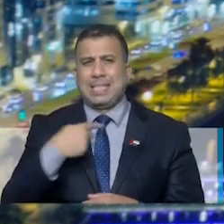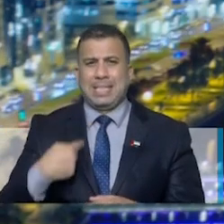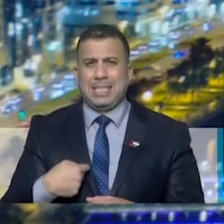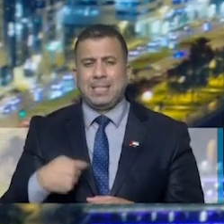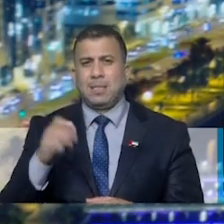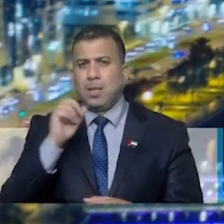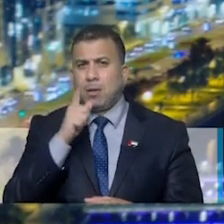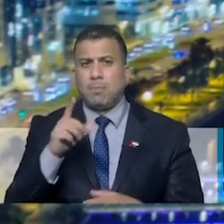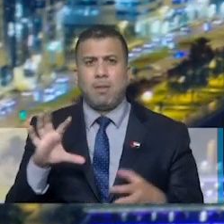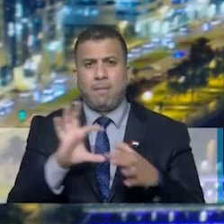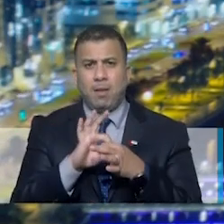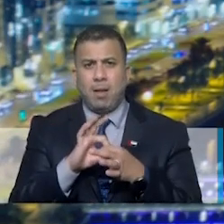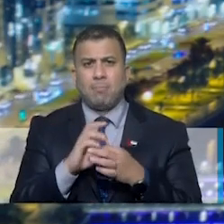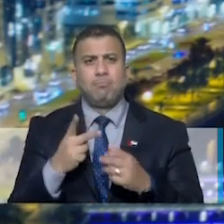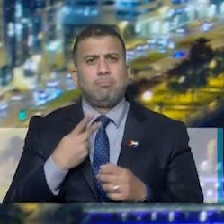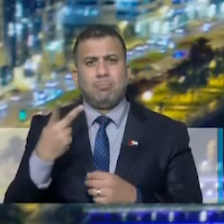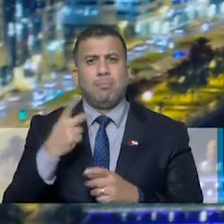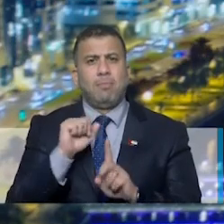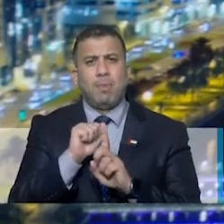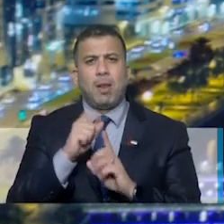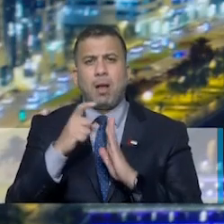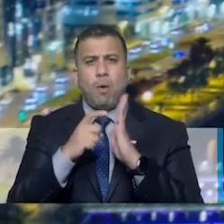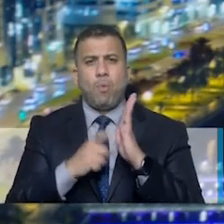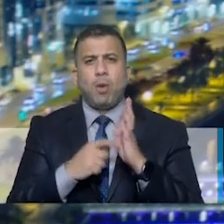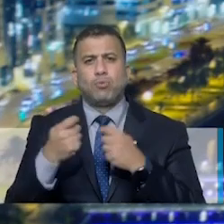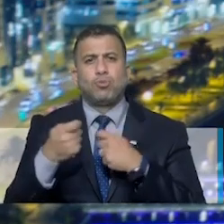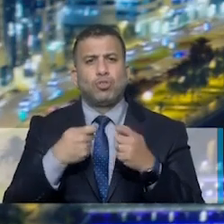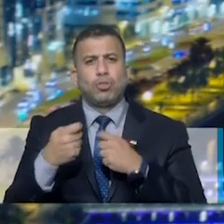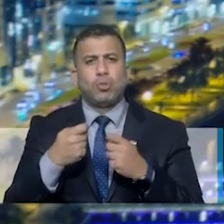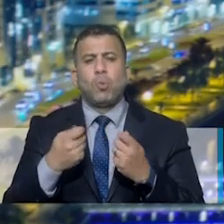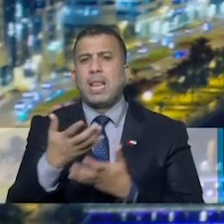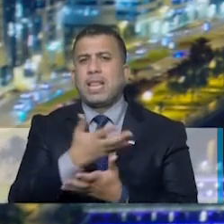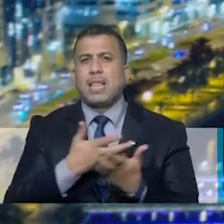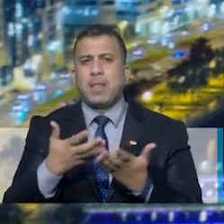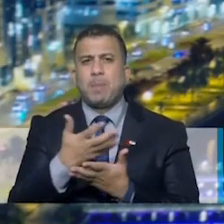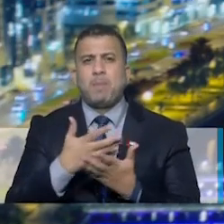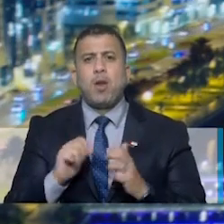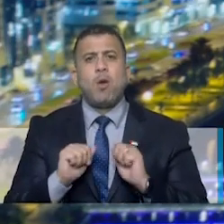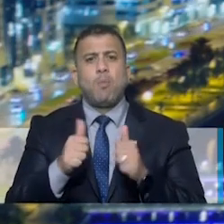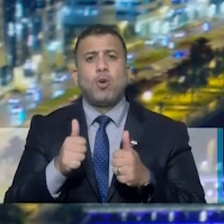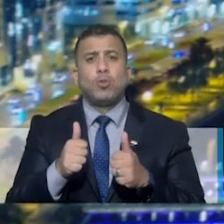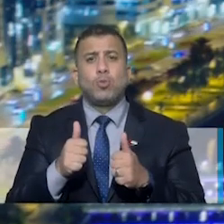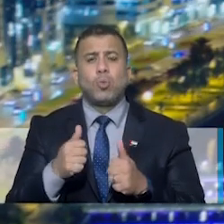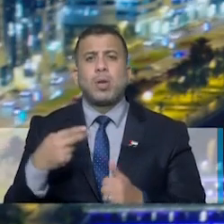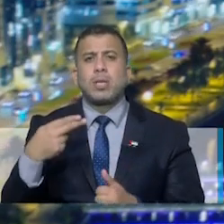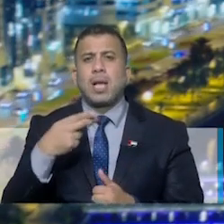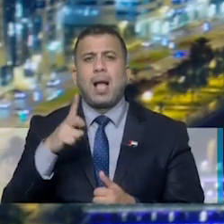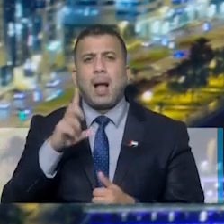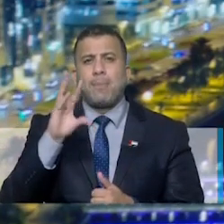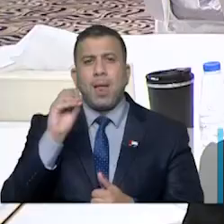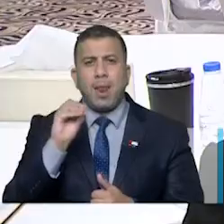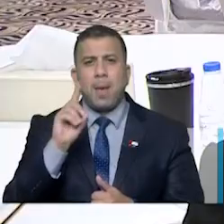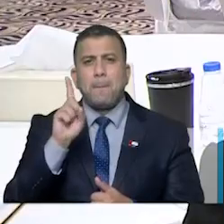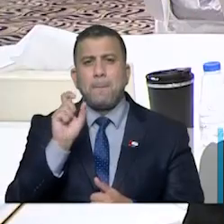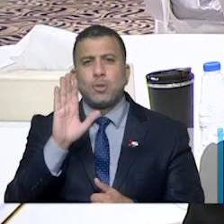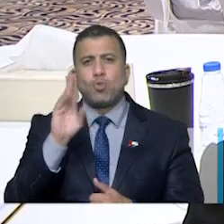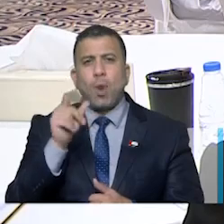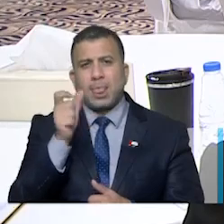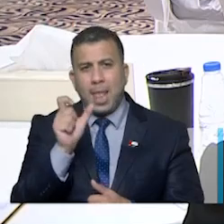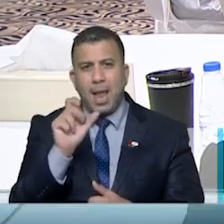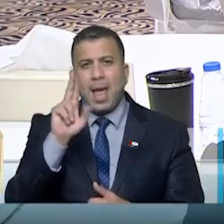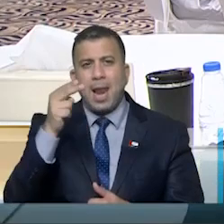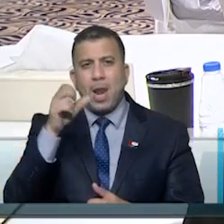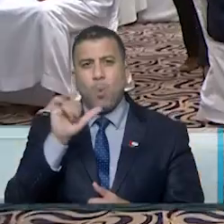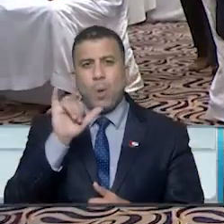الخاصه فرص تعزيز التعاون بين الجانبين في مجال القوانين التجاريه والاستثماريه وذلك بحضور